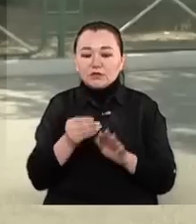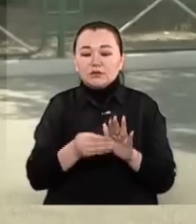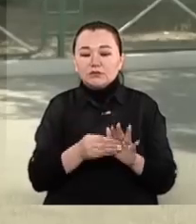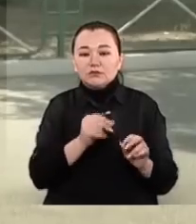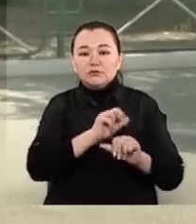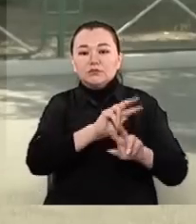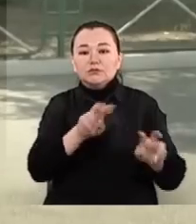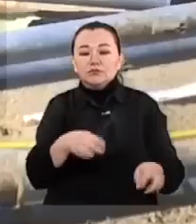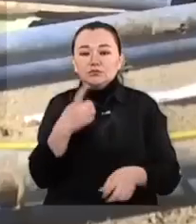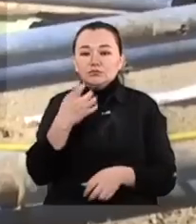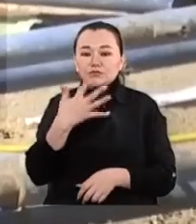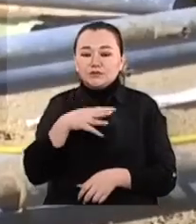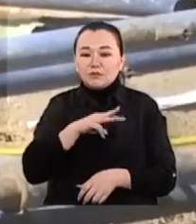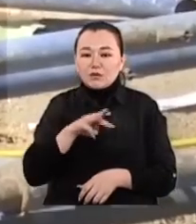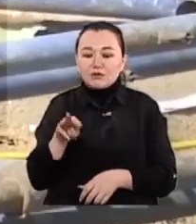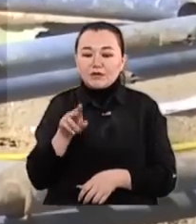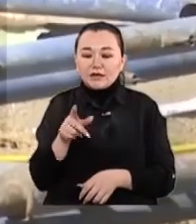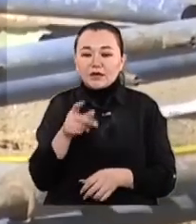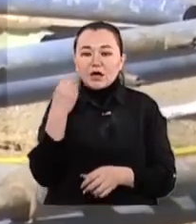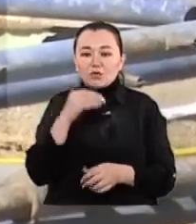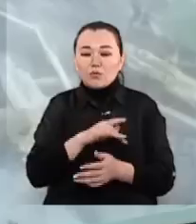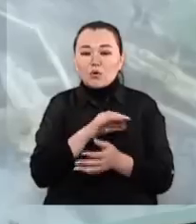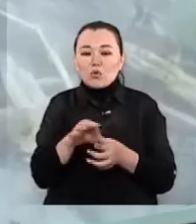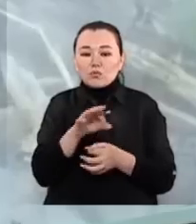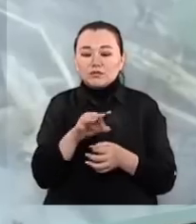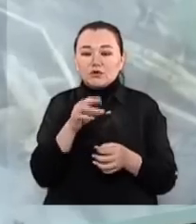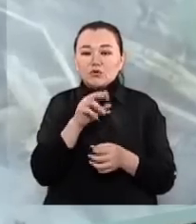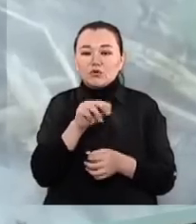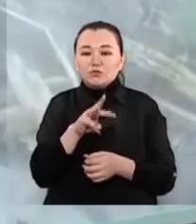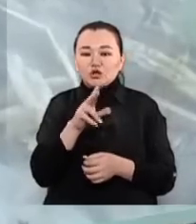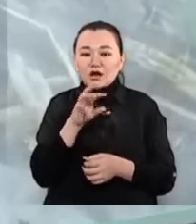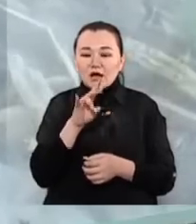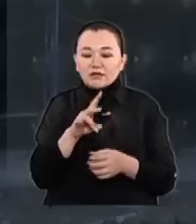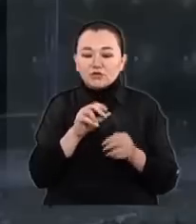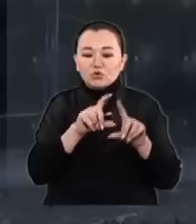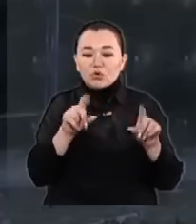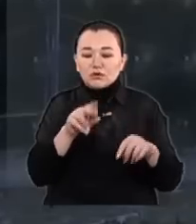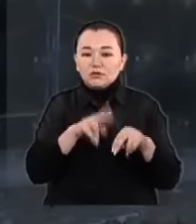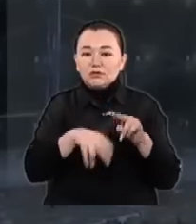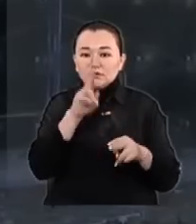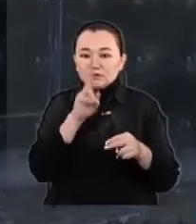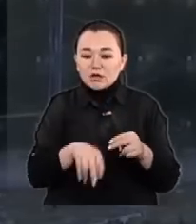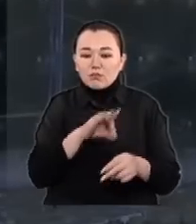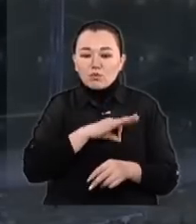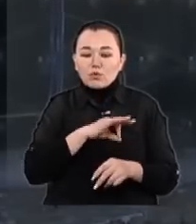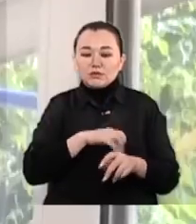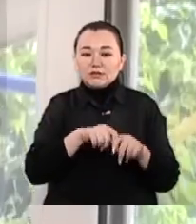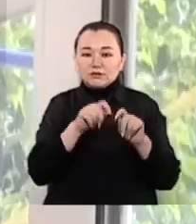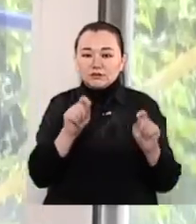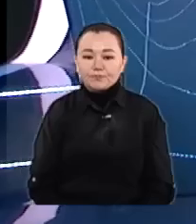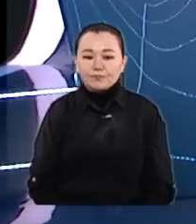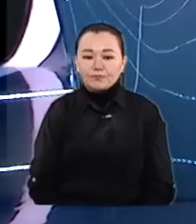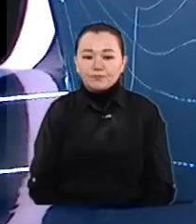жемқорлардан тәркіленген 150 миллион теңгеге Ақтөбе облысы Құмжарған ауылындағы мектептің құрылысы аяқталып, қолдануға берілген